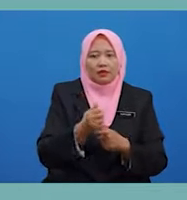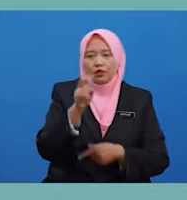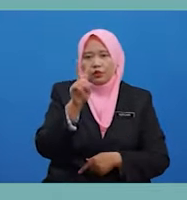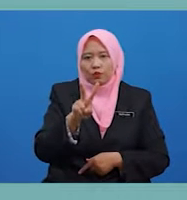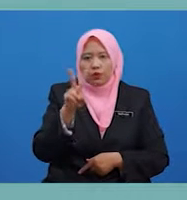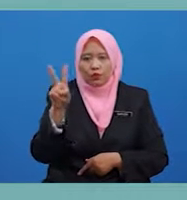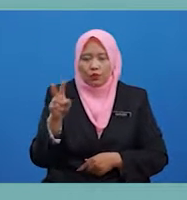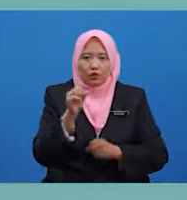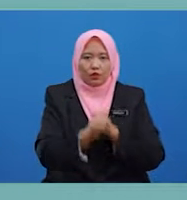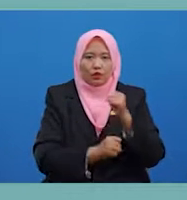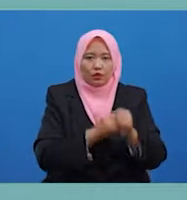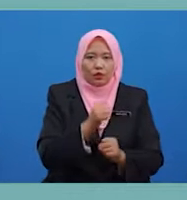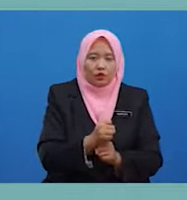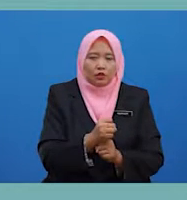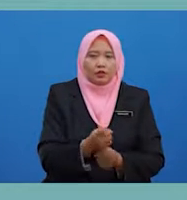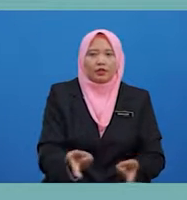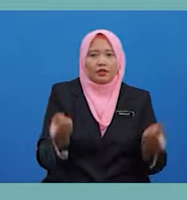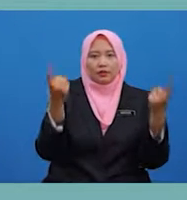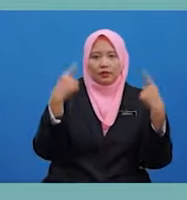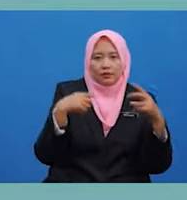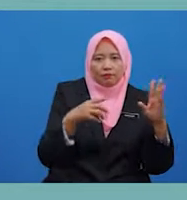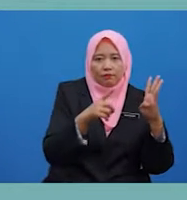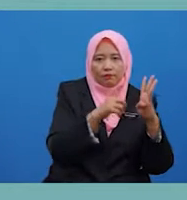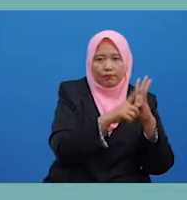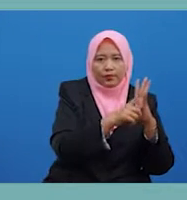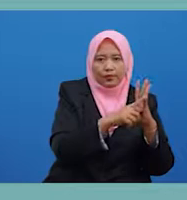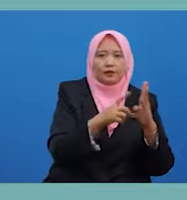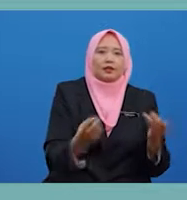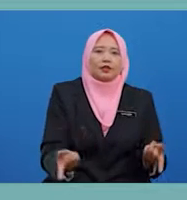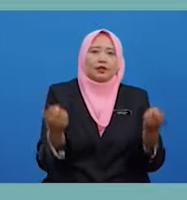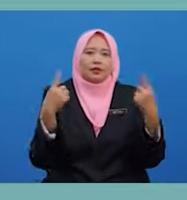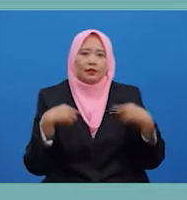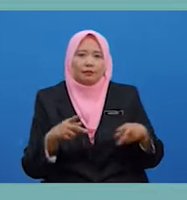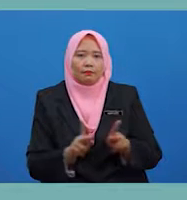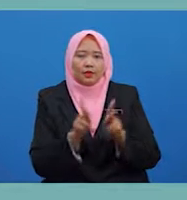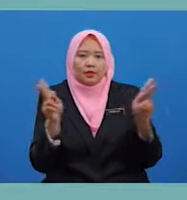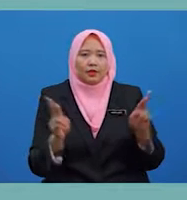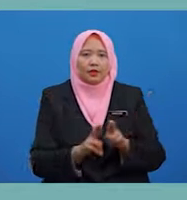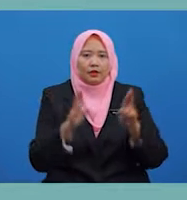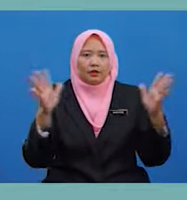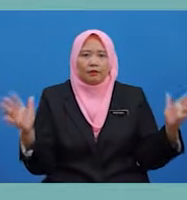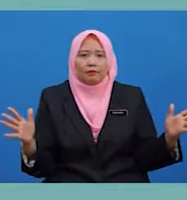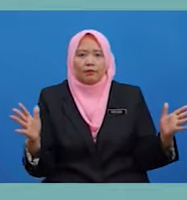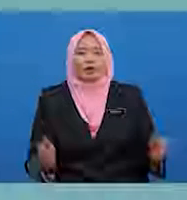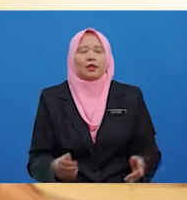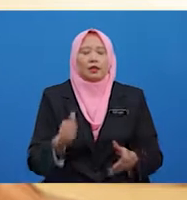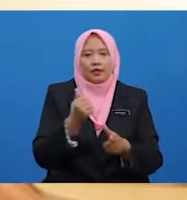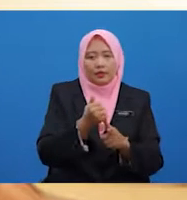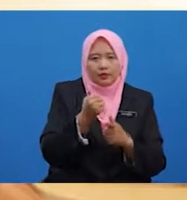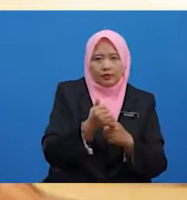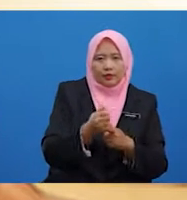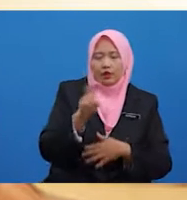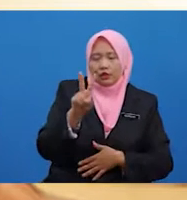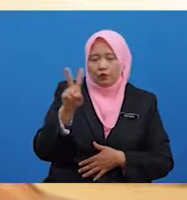sekali, bilangan pelancong paling ramai kedatangannya antara kedua-dua tahun.